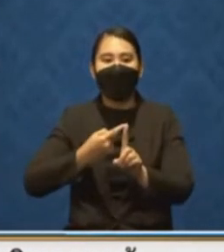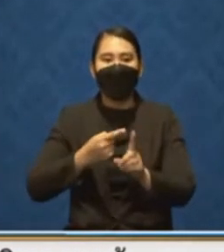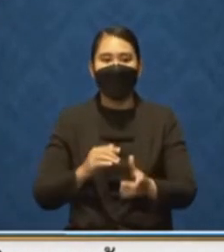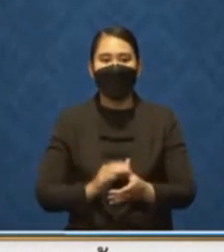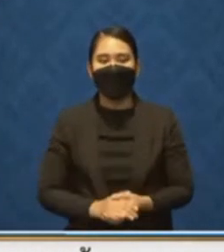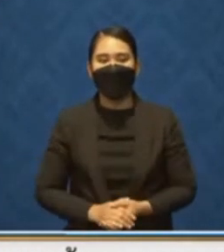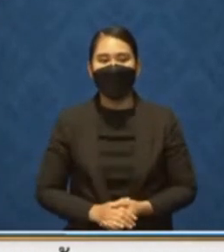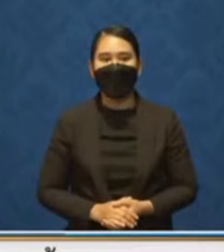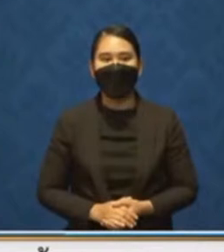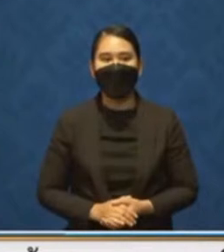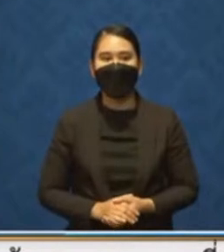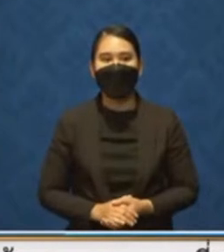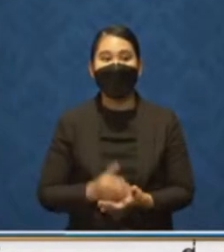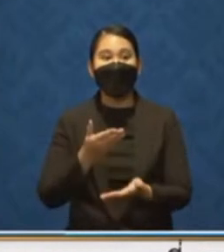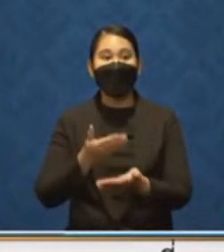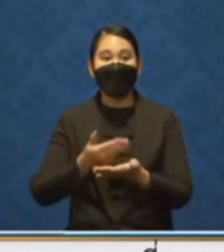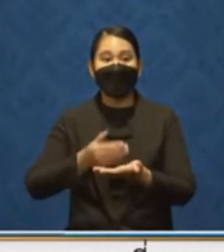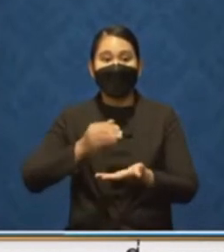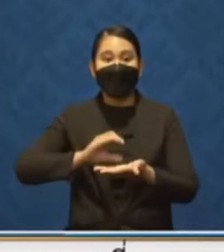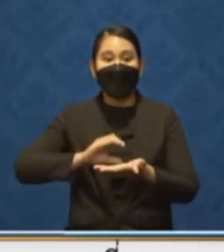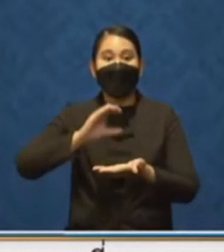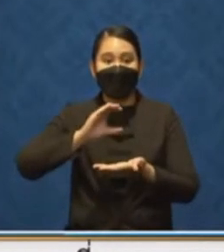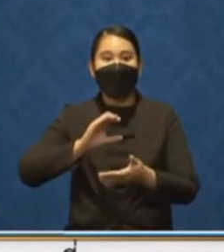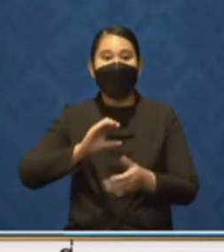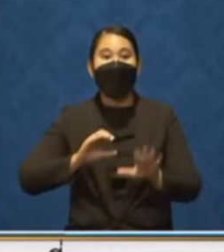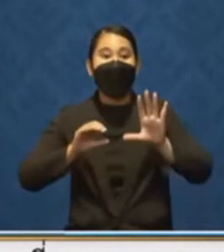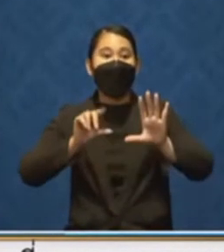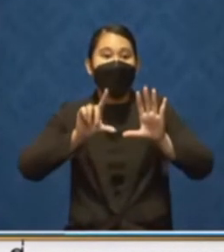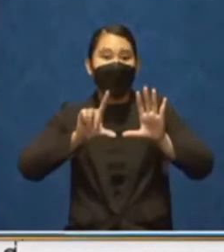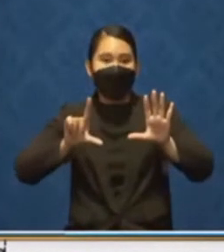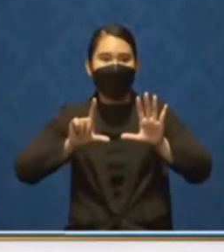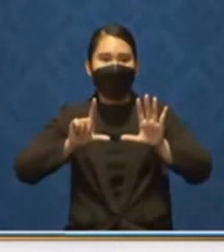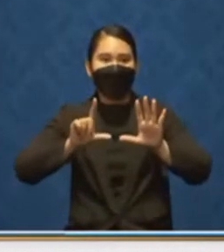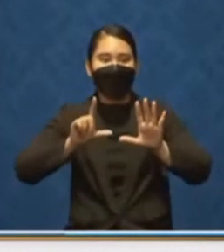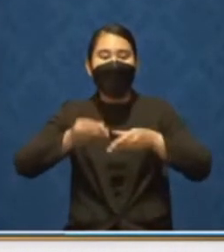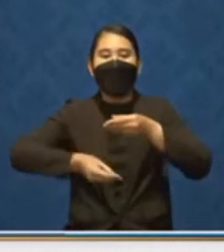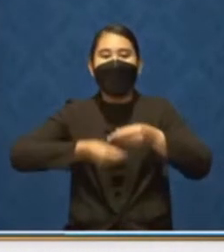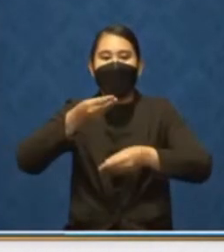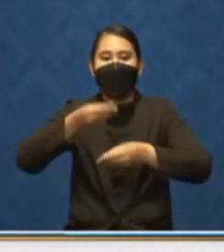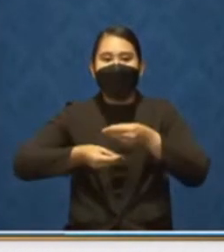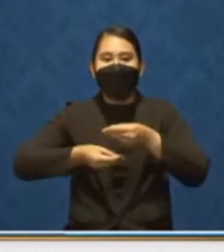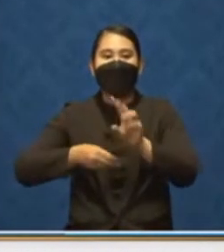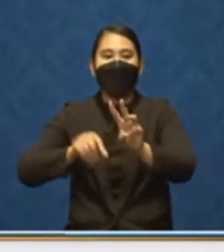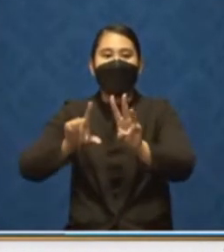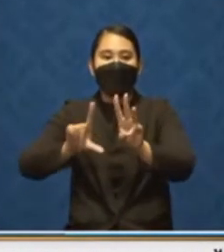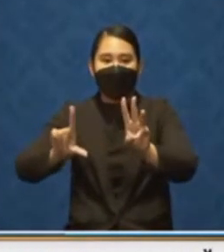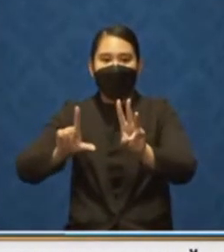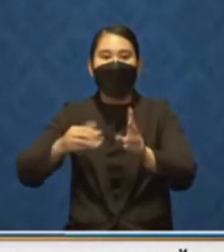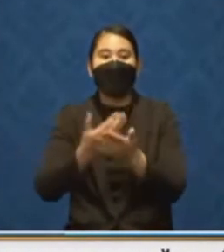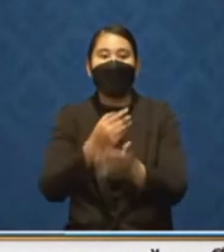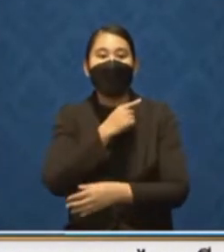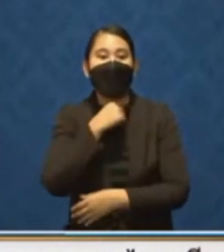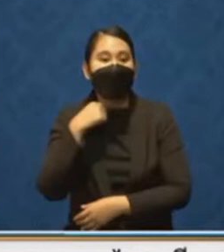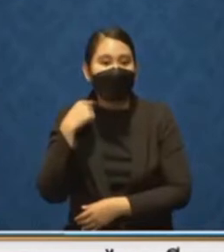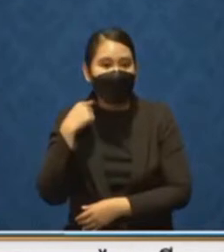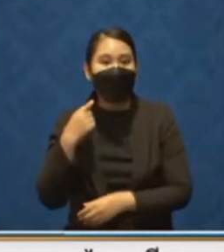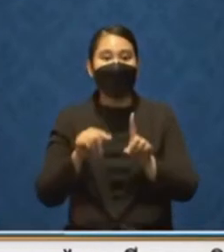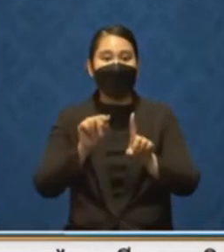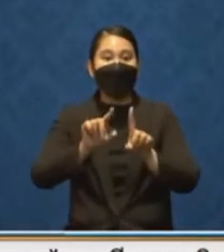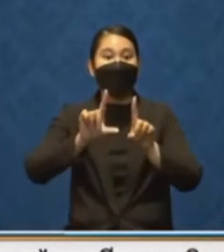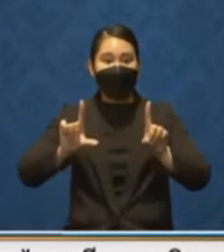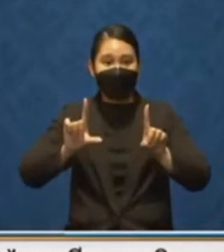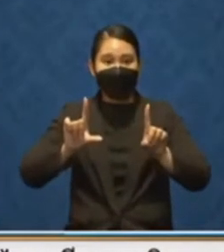มีทุนมีปีทุนอยู่ 5ล้านบาทยอดขาย 6ล้านขาดทุน 5ล้านแต่มาวันนี้มันเกิดอะไรขึ้นครับ